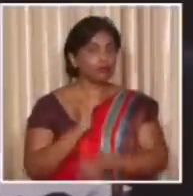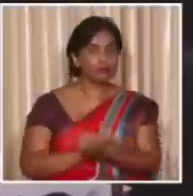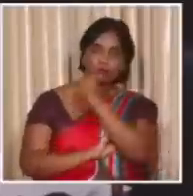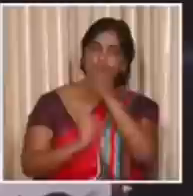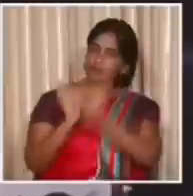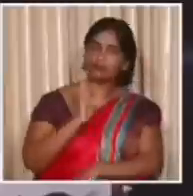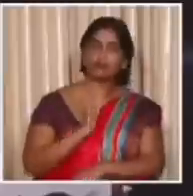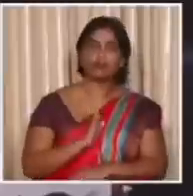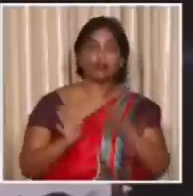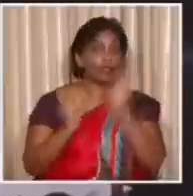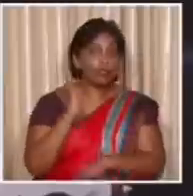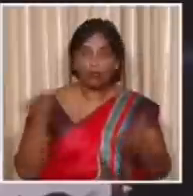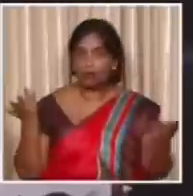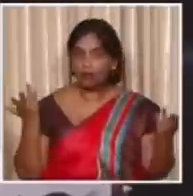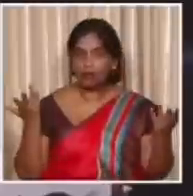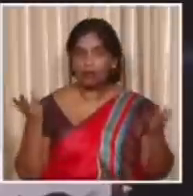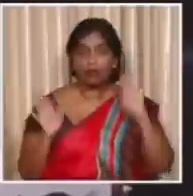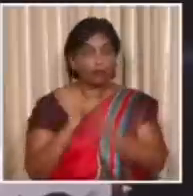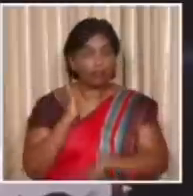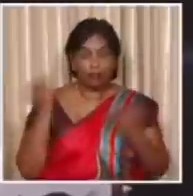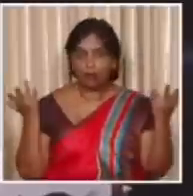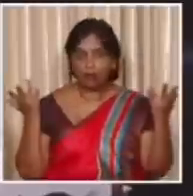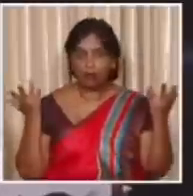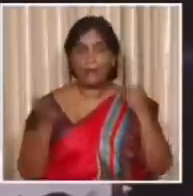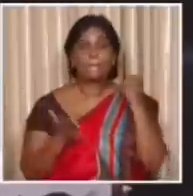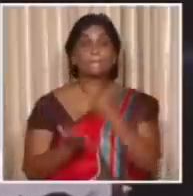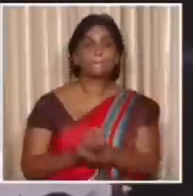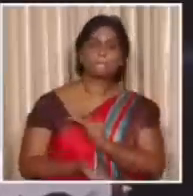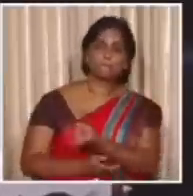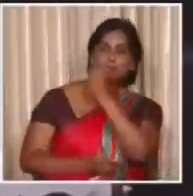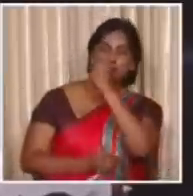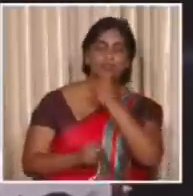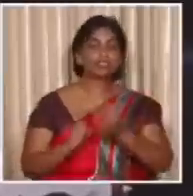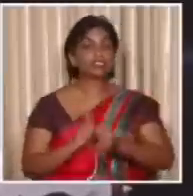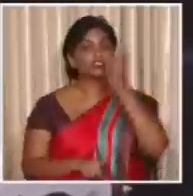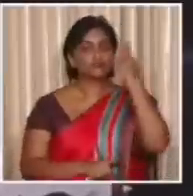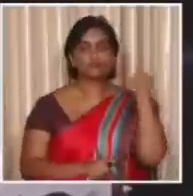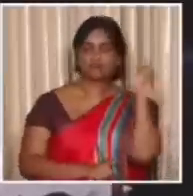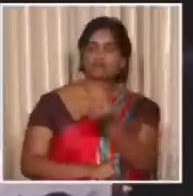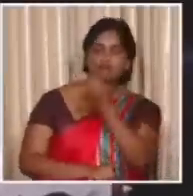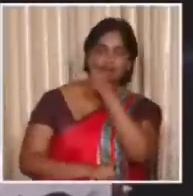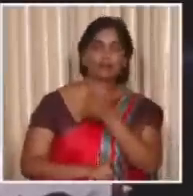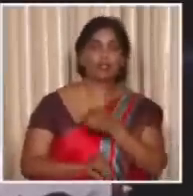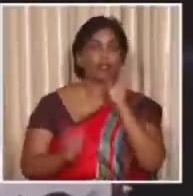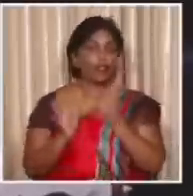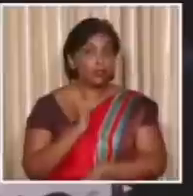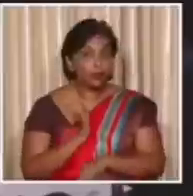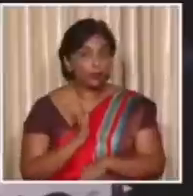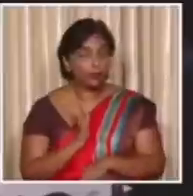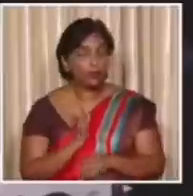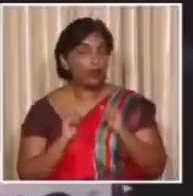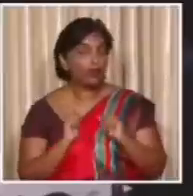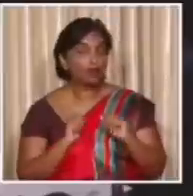කරනවා නොකපුවොත් මොකද වෙන්නේ නොකපුවොත් බැංකු වල තර්ජන එල්ල කරන ජනාධිපතිවරයා එවිල්ල කැපුවොත් මොකද සිද්ධ